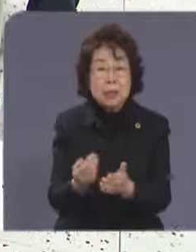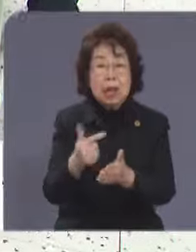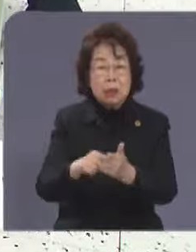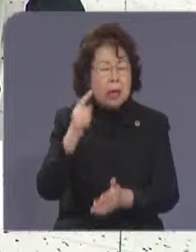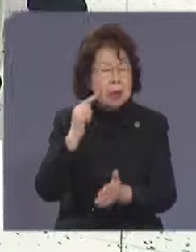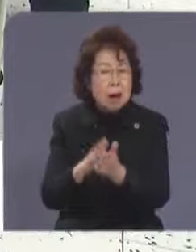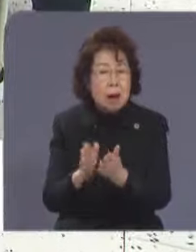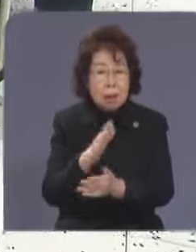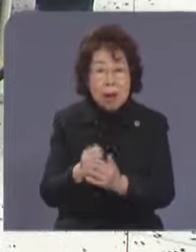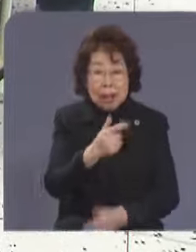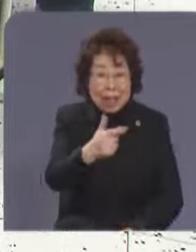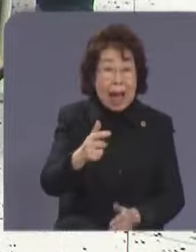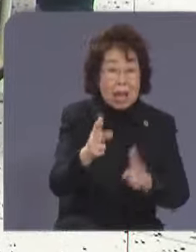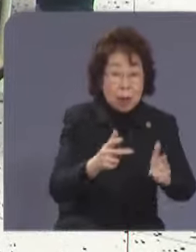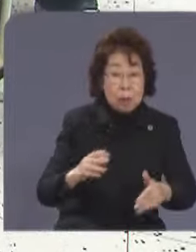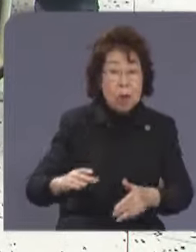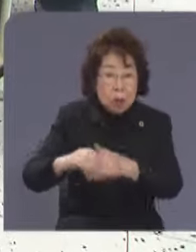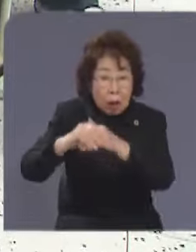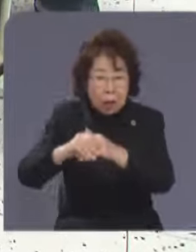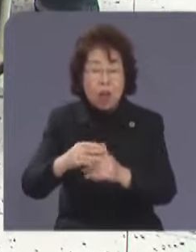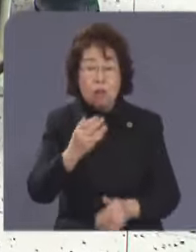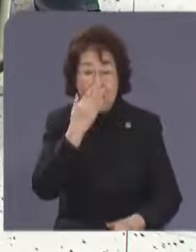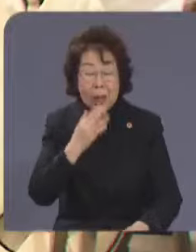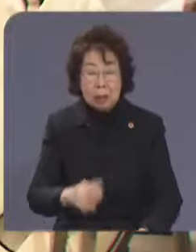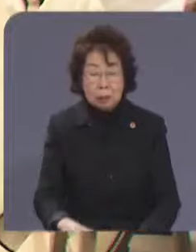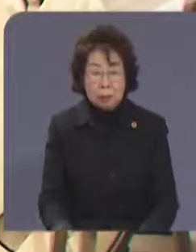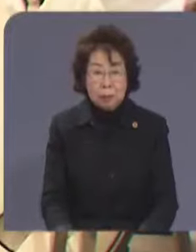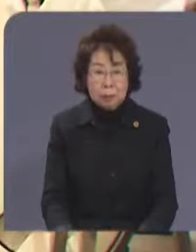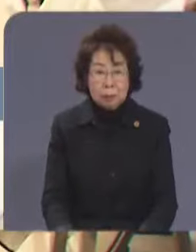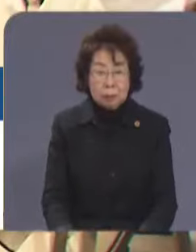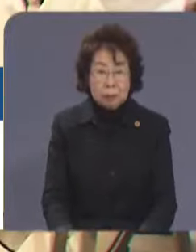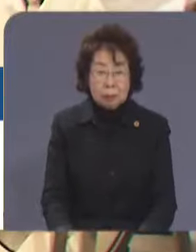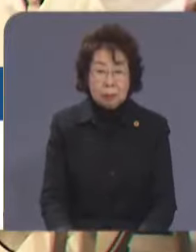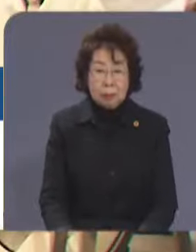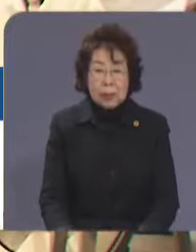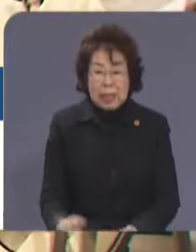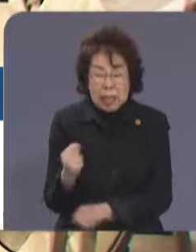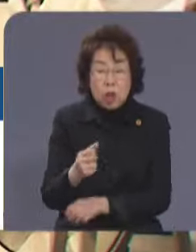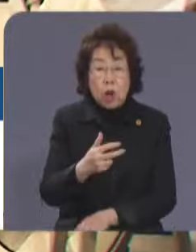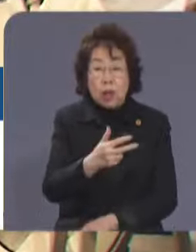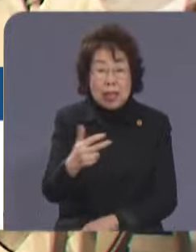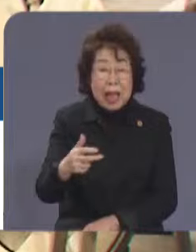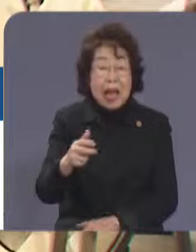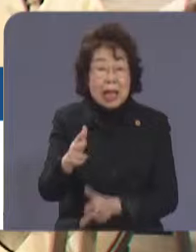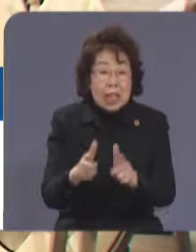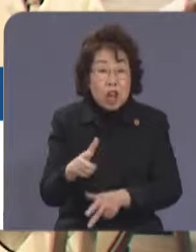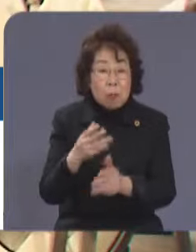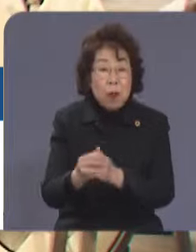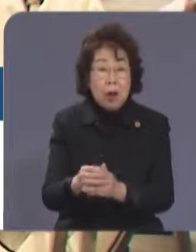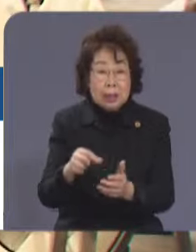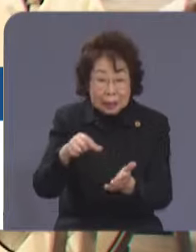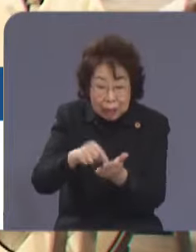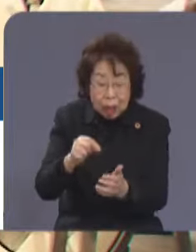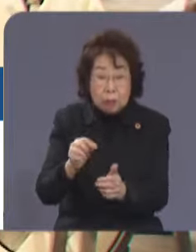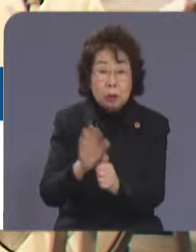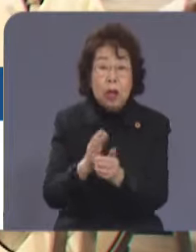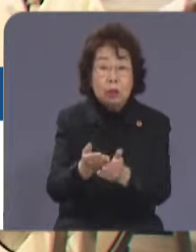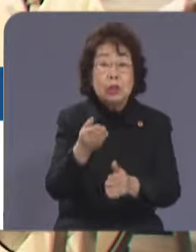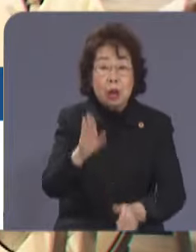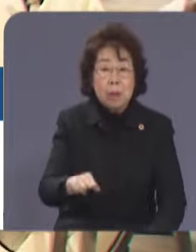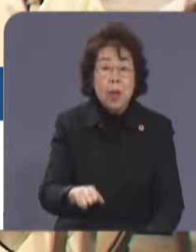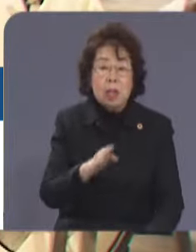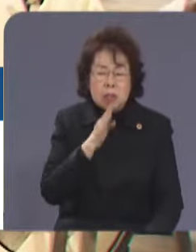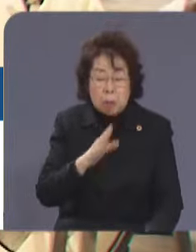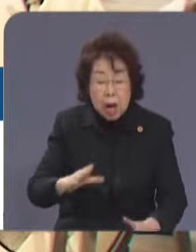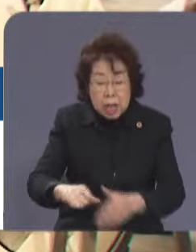하나로 대기업과의 연결을 주선했습니다. 기존의 대기업의 일방적이고 단기적인 지원 입장에서